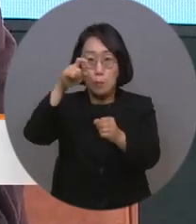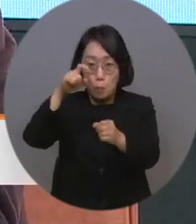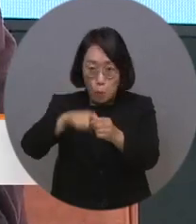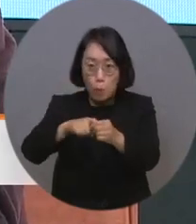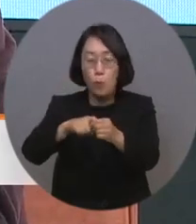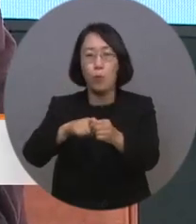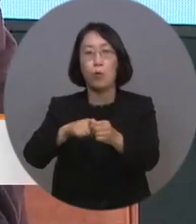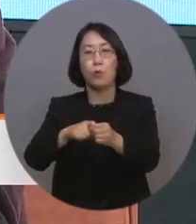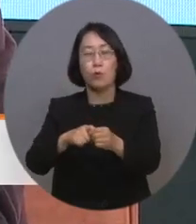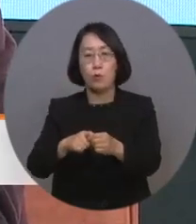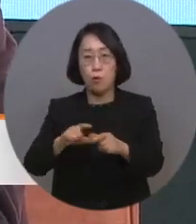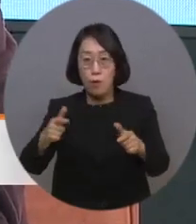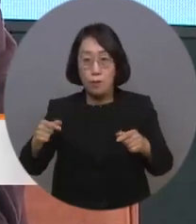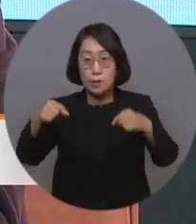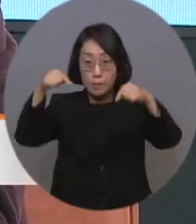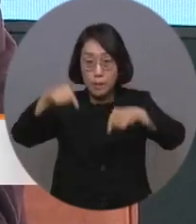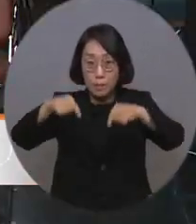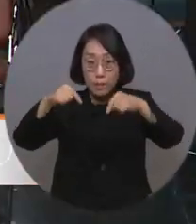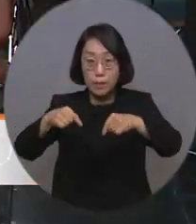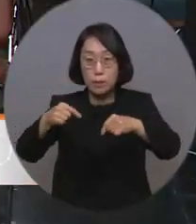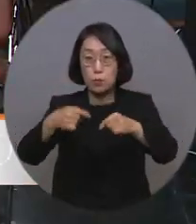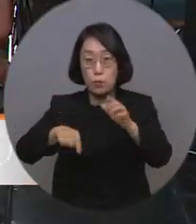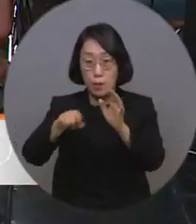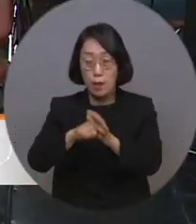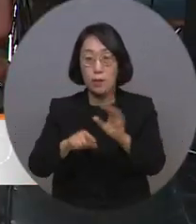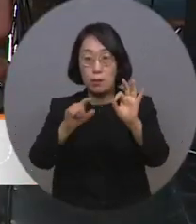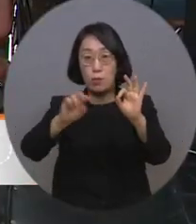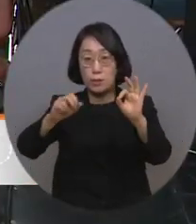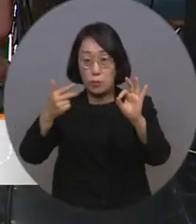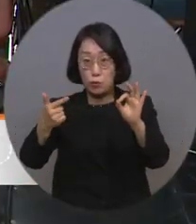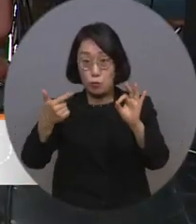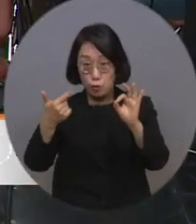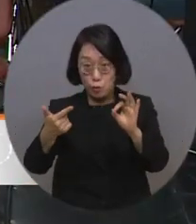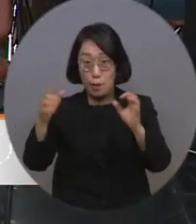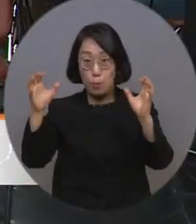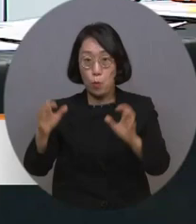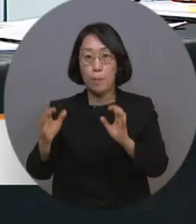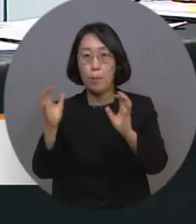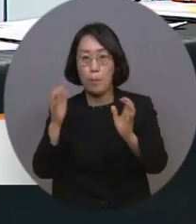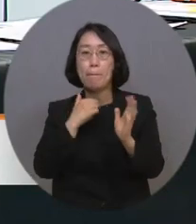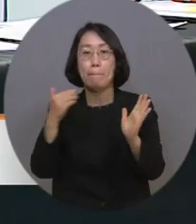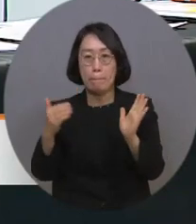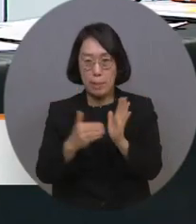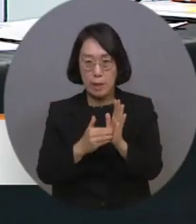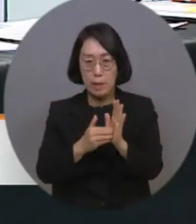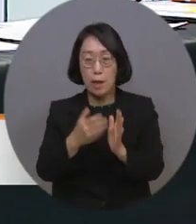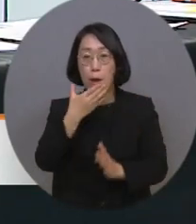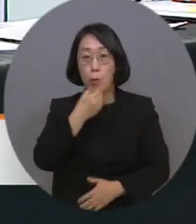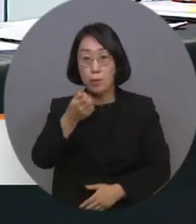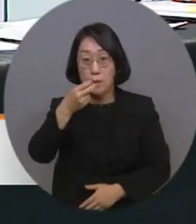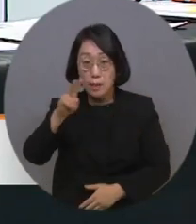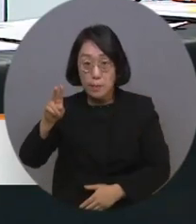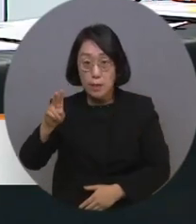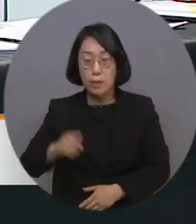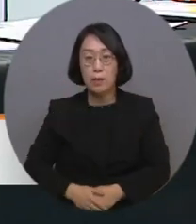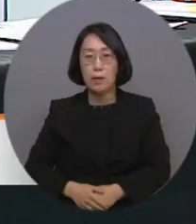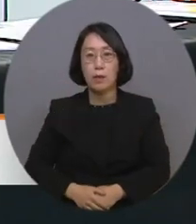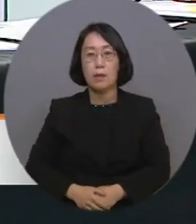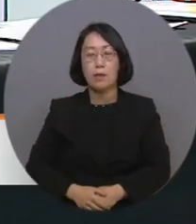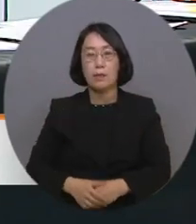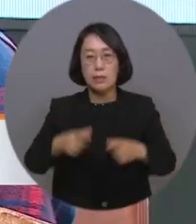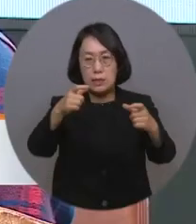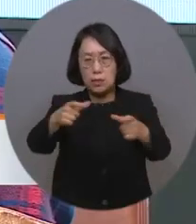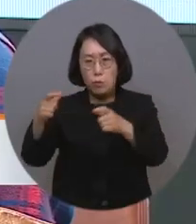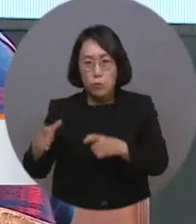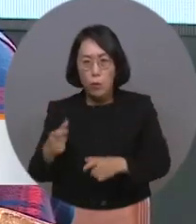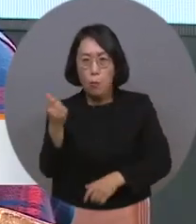정체성 확립에 대해 논의하는 자리가 지난 10월 26일 마련됐습니다. 기존 복지TV는 IPTV와 지역